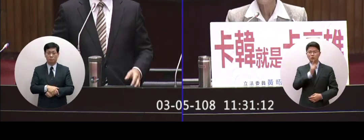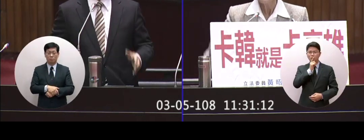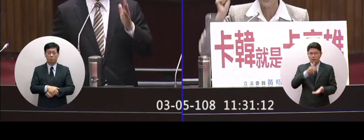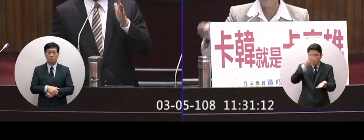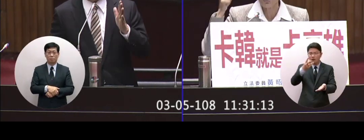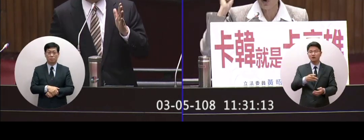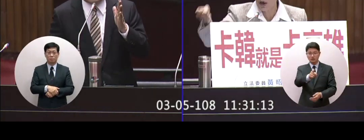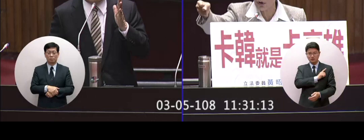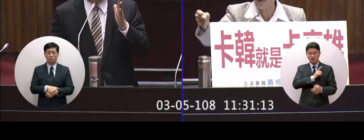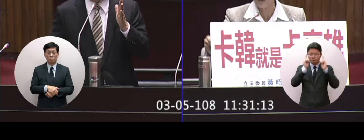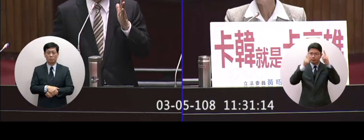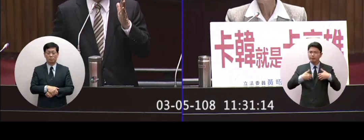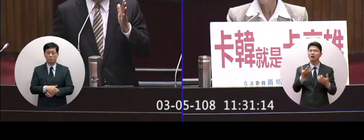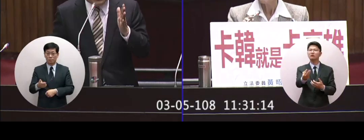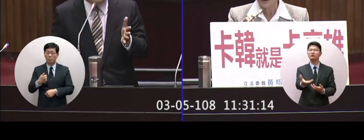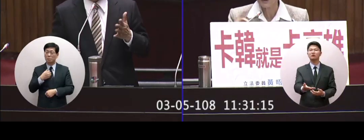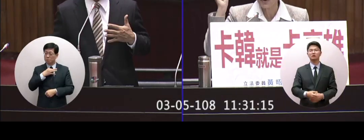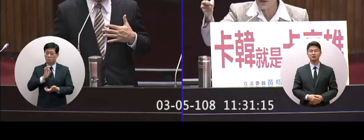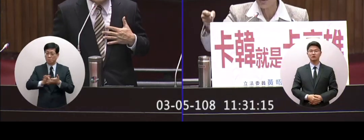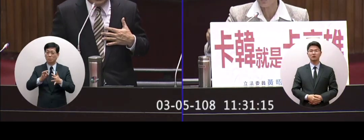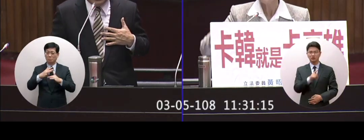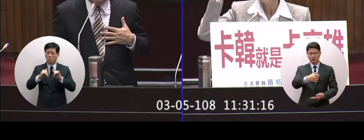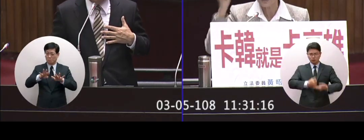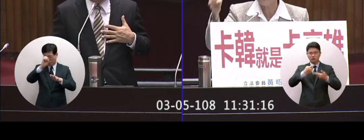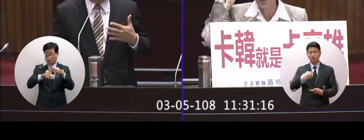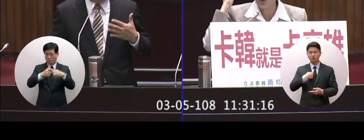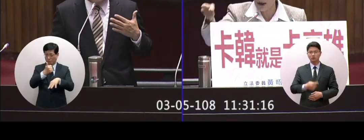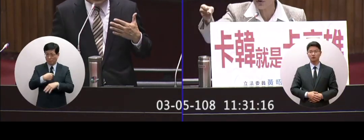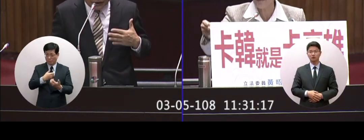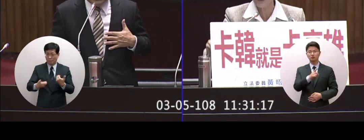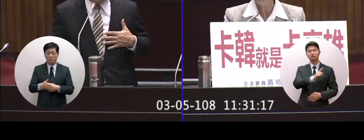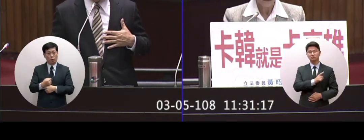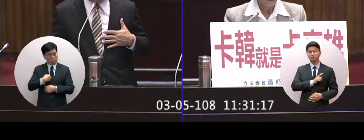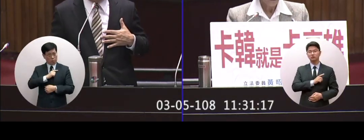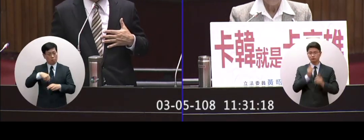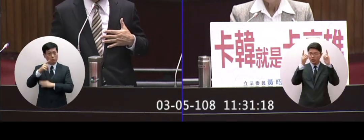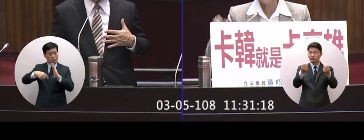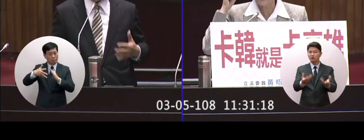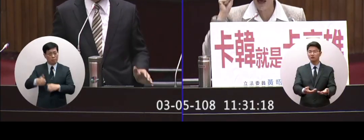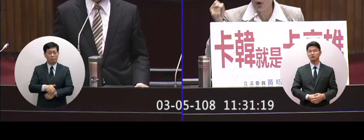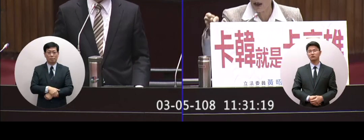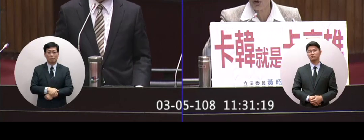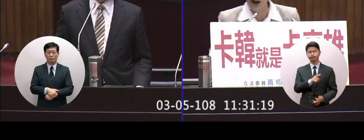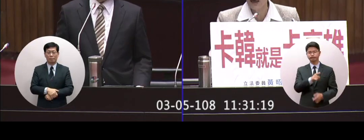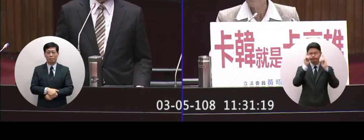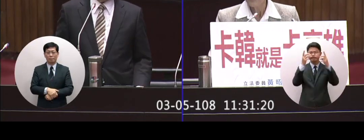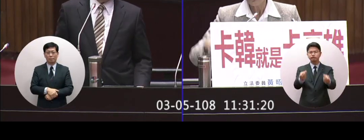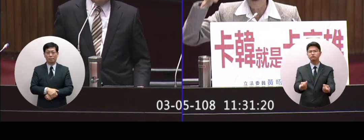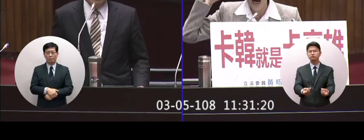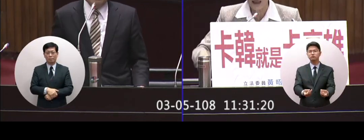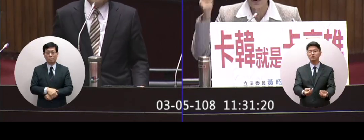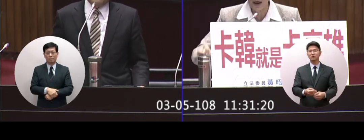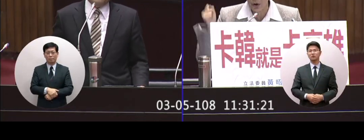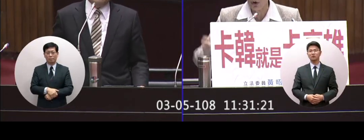次。你没有愤怒吗？ 民进党主席啊， 你没有愤怒吗？ 我是行政院长啊。 你没有愤怒吗？